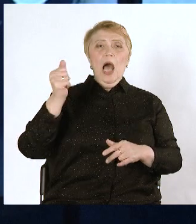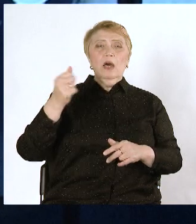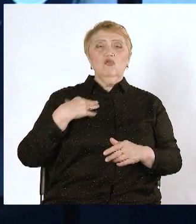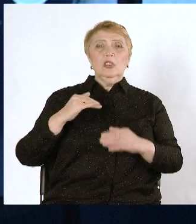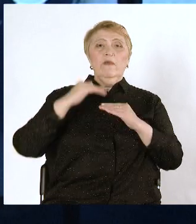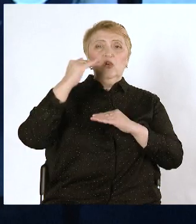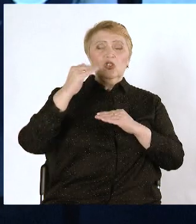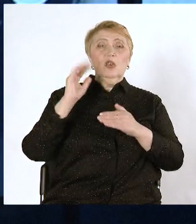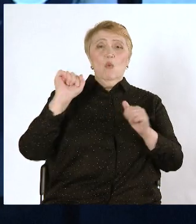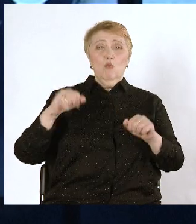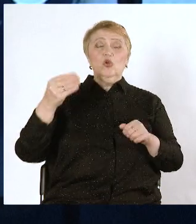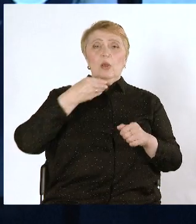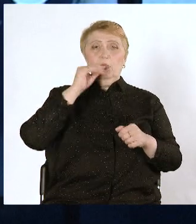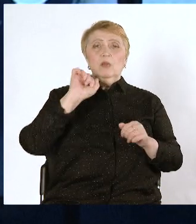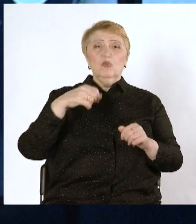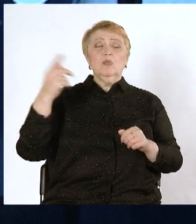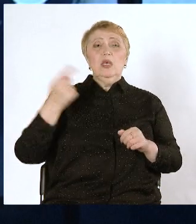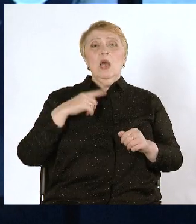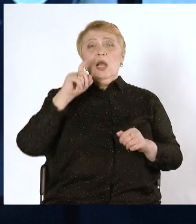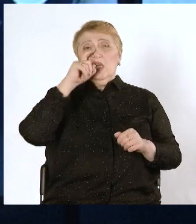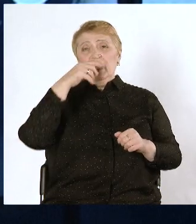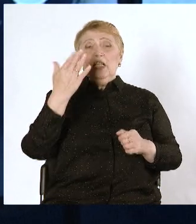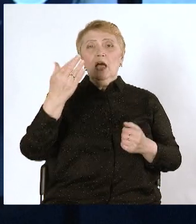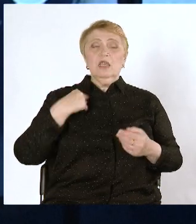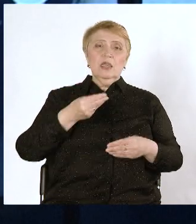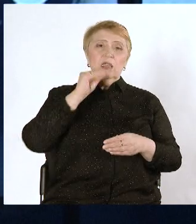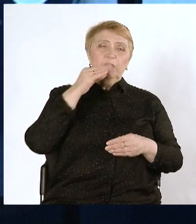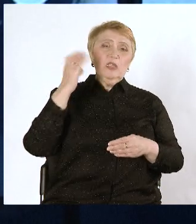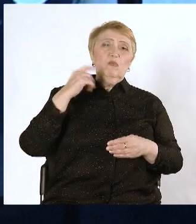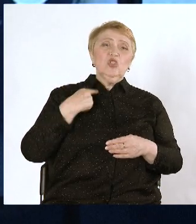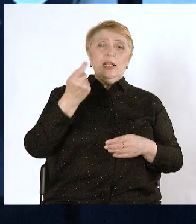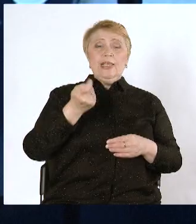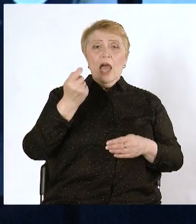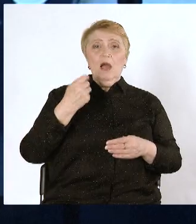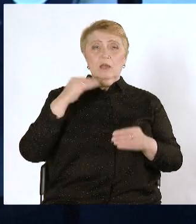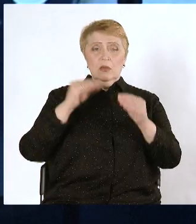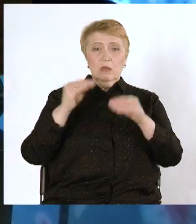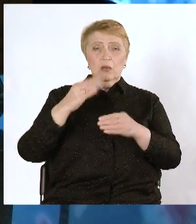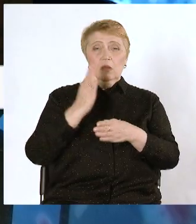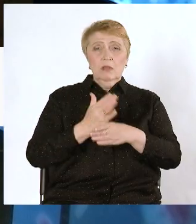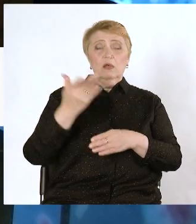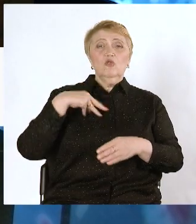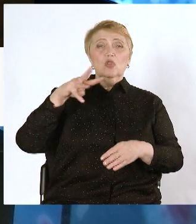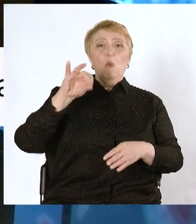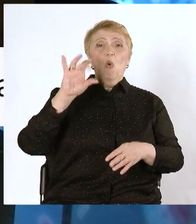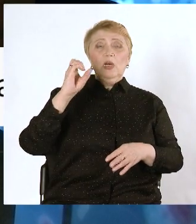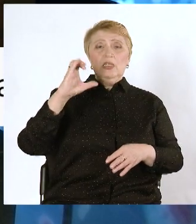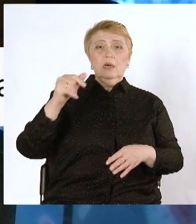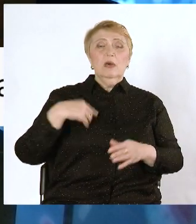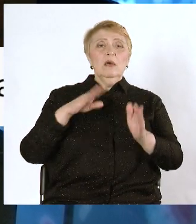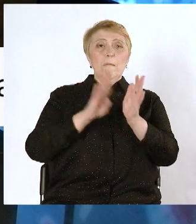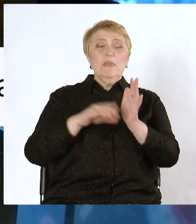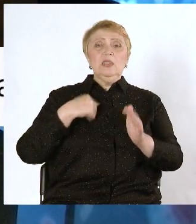об оказании в общем какие-то кислые такие напитки из ягод там можно делать морс и морс и даму без сахара